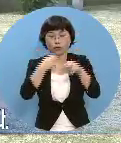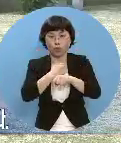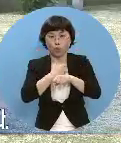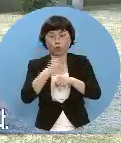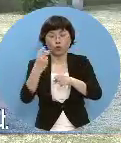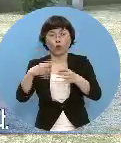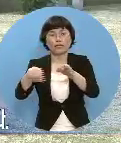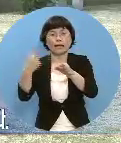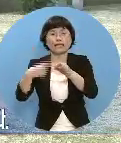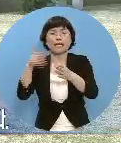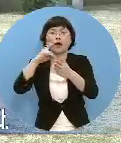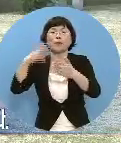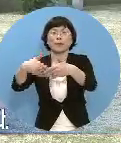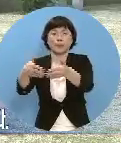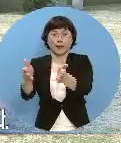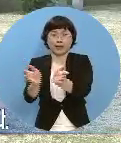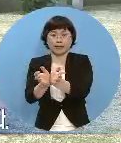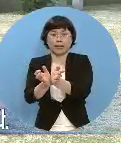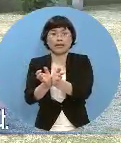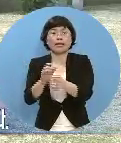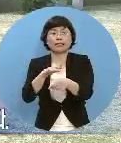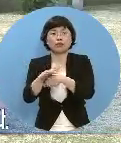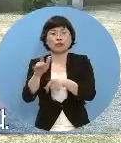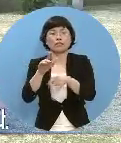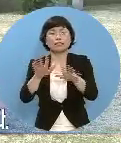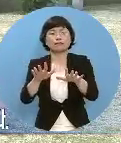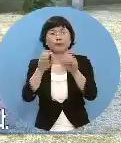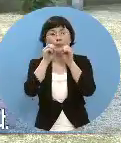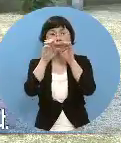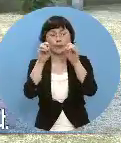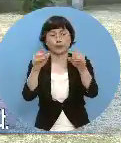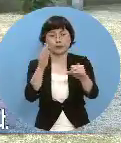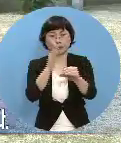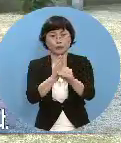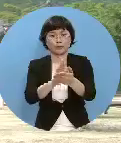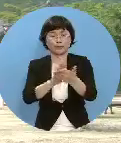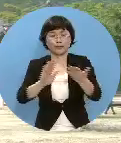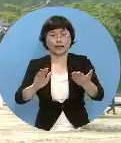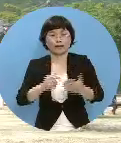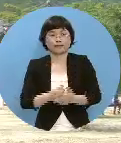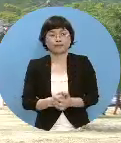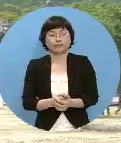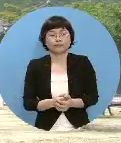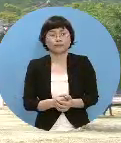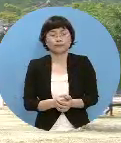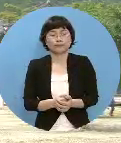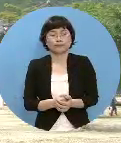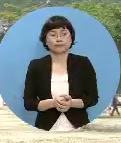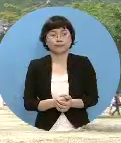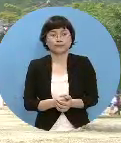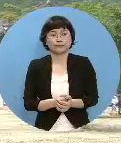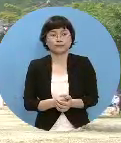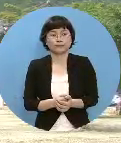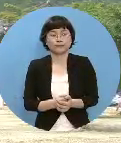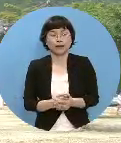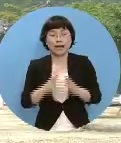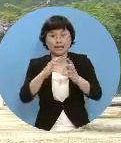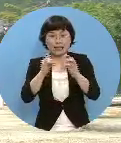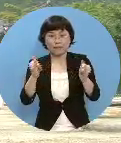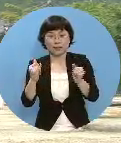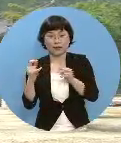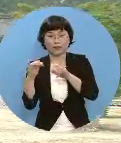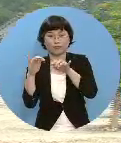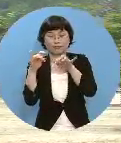그런 산사음악회로 더욱 널리 지금 알리고 있습니다. 예. 사람들의 발길을 산속